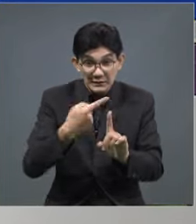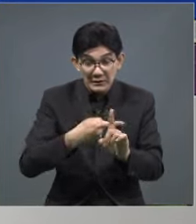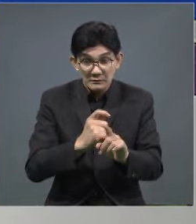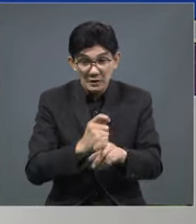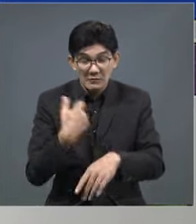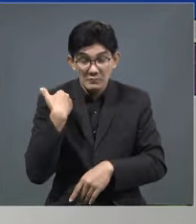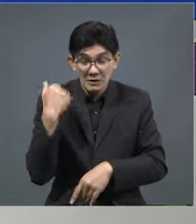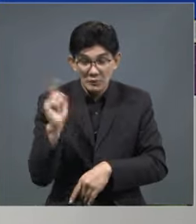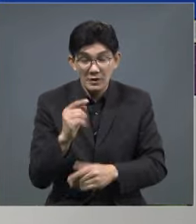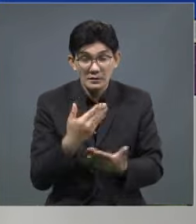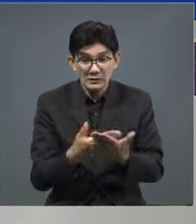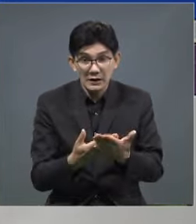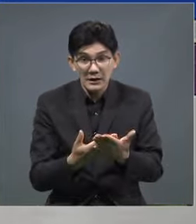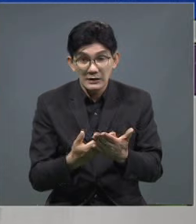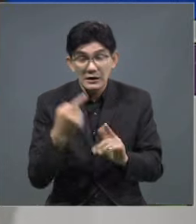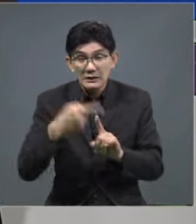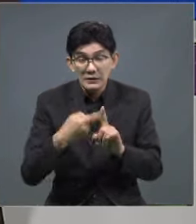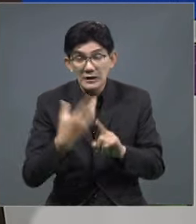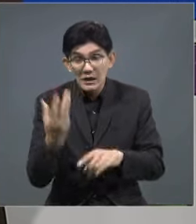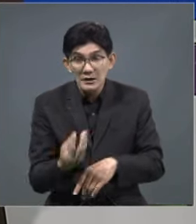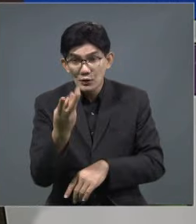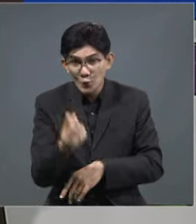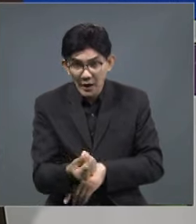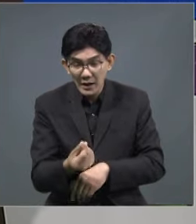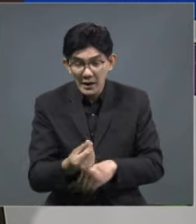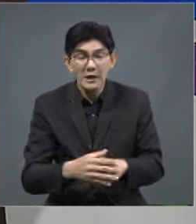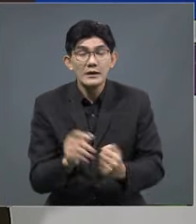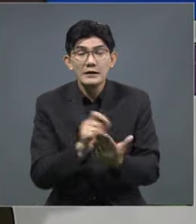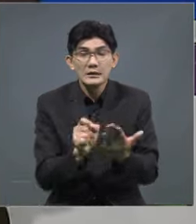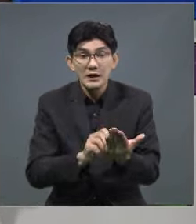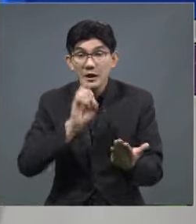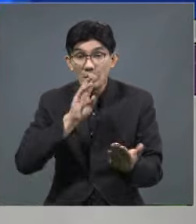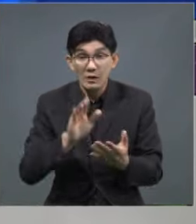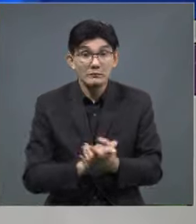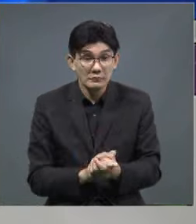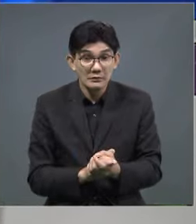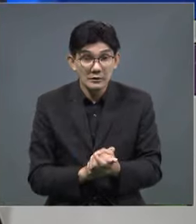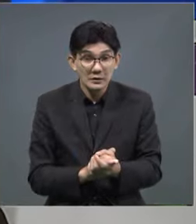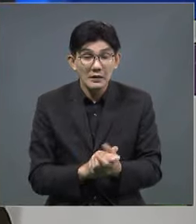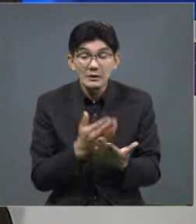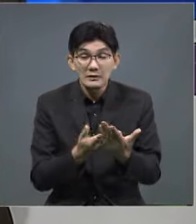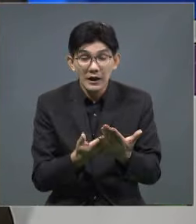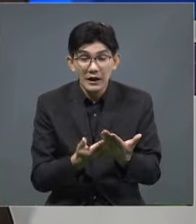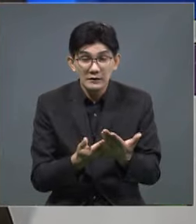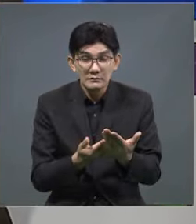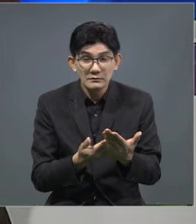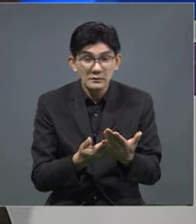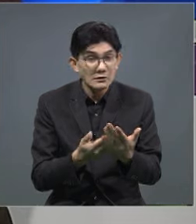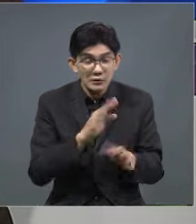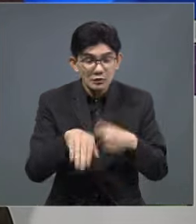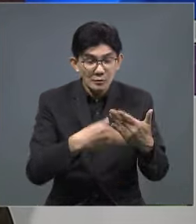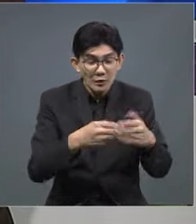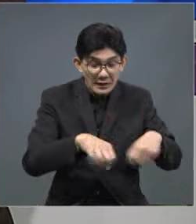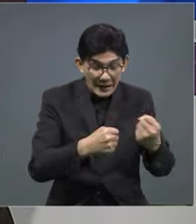นี้คือเงินจะต้องเหลือรายเดือนเท่าไหร่ตัวของร่างที่เขียนเอาไว้นะครับบอกว่าจะต้องเหลือเงินหลังจากที่นับทุกอย่าง